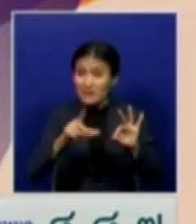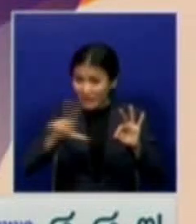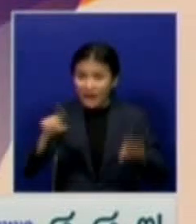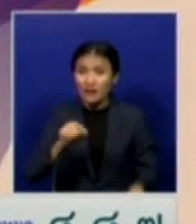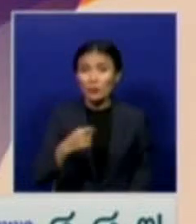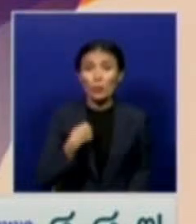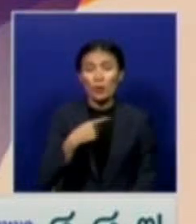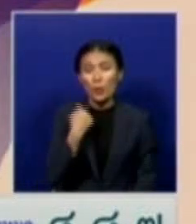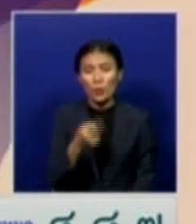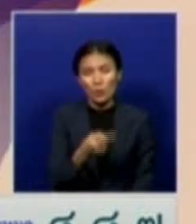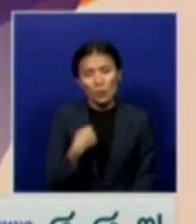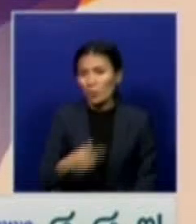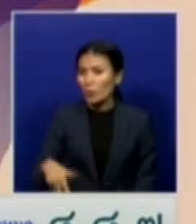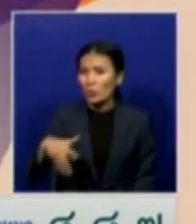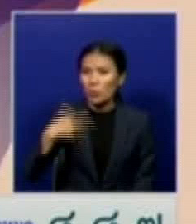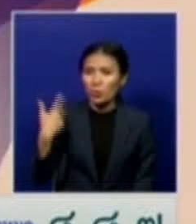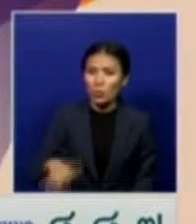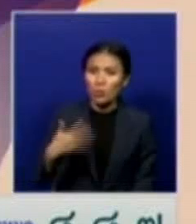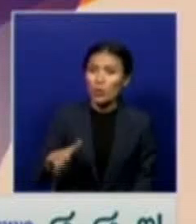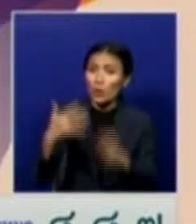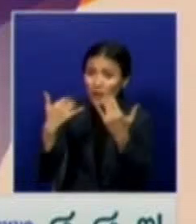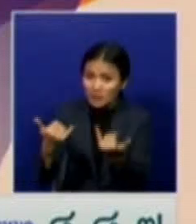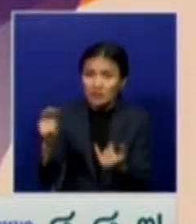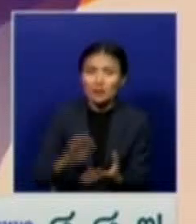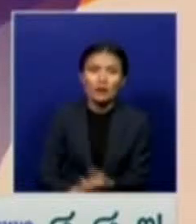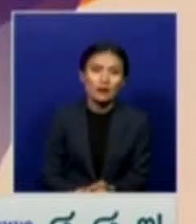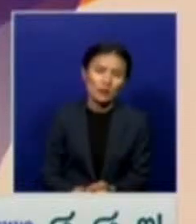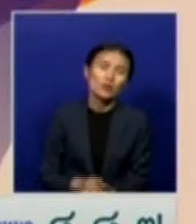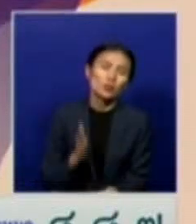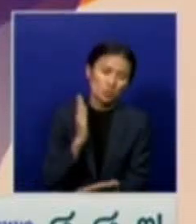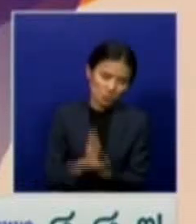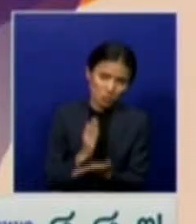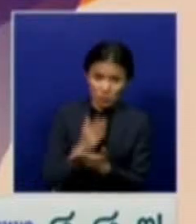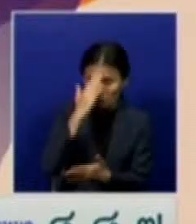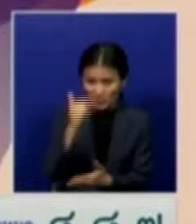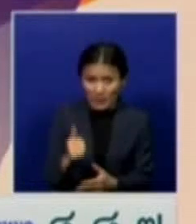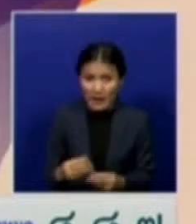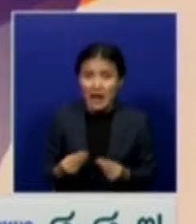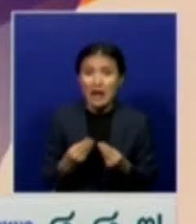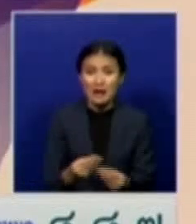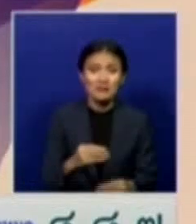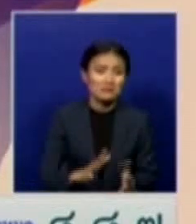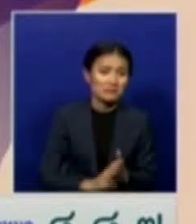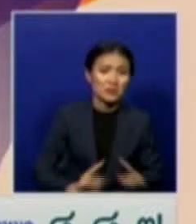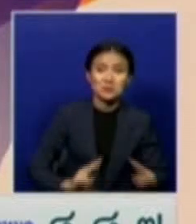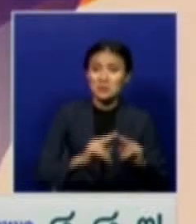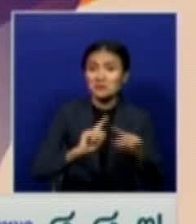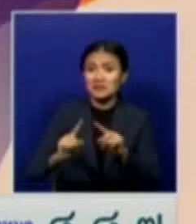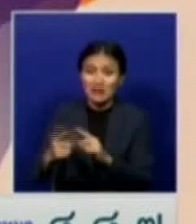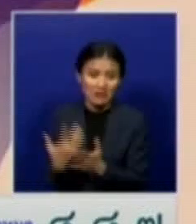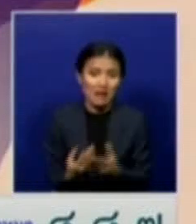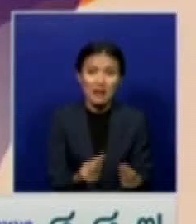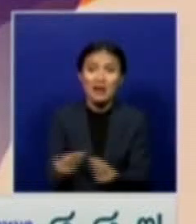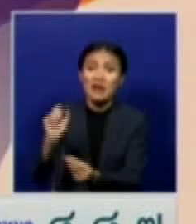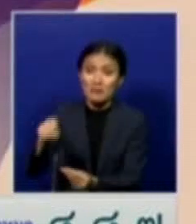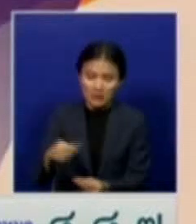แต่สิ่งที่น่ากลัวและเป็นปัญหาคือรัฐบาลมีฐานคิดที่ลักลั่น2มาตรฐานนายทุนมาก่อนแต่ประชาชน